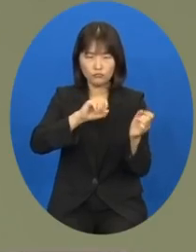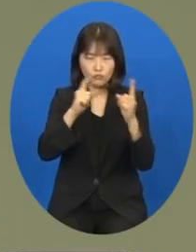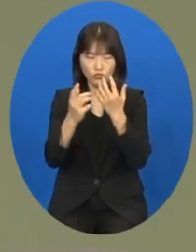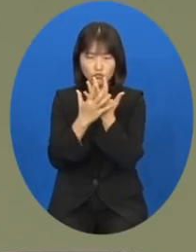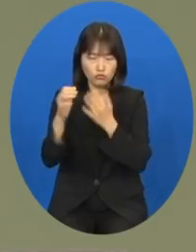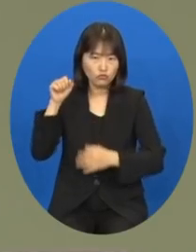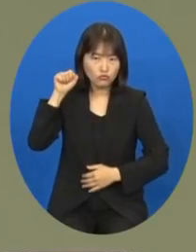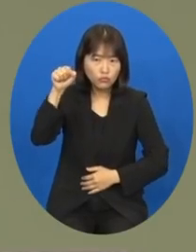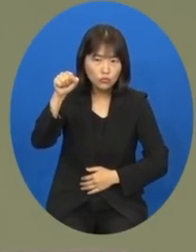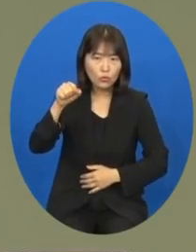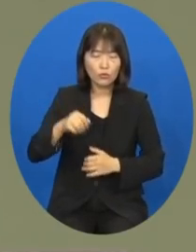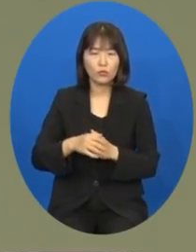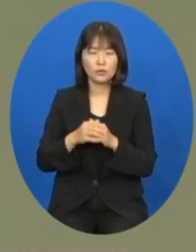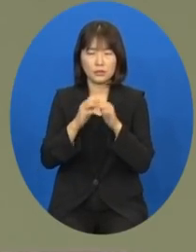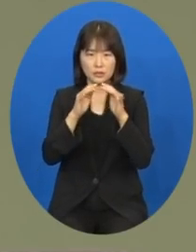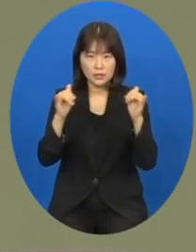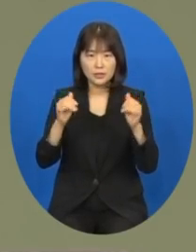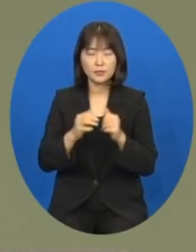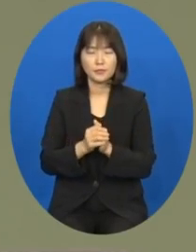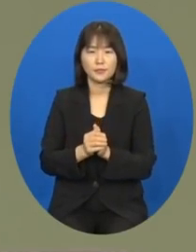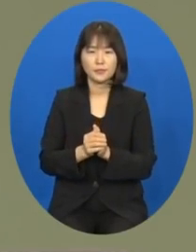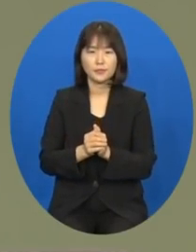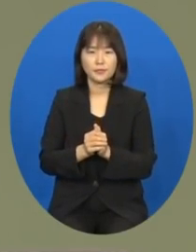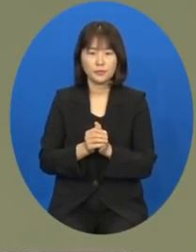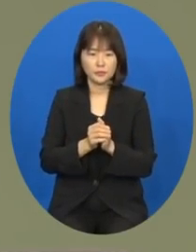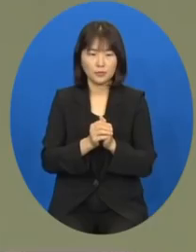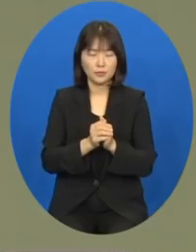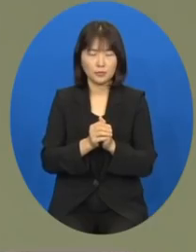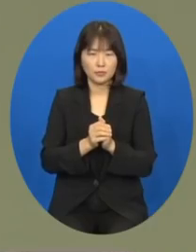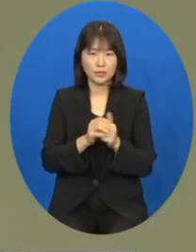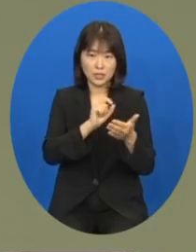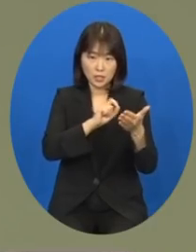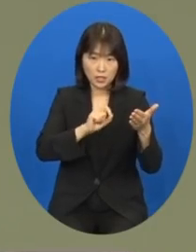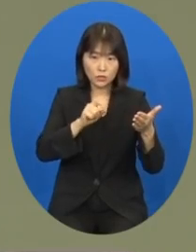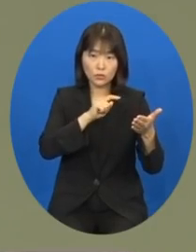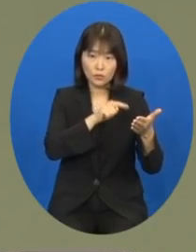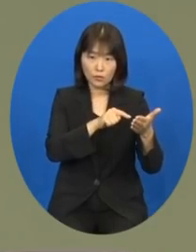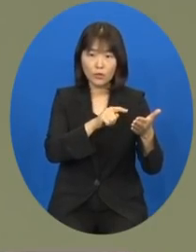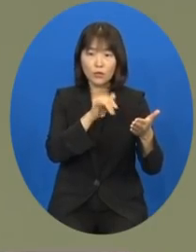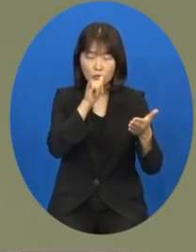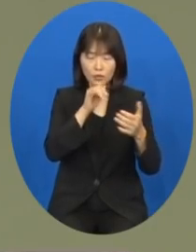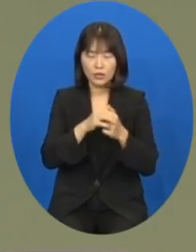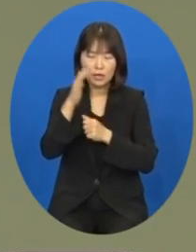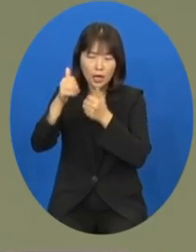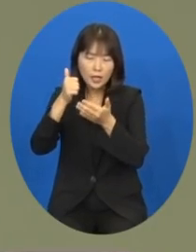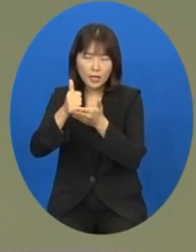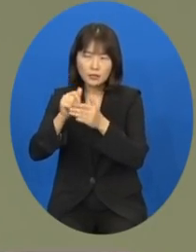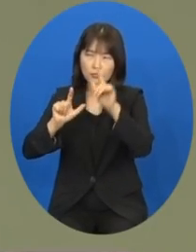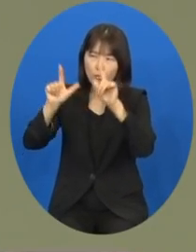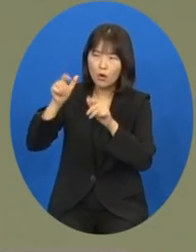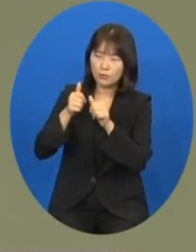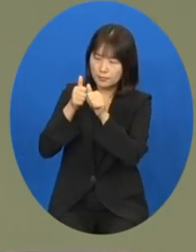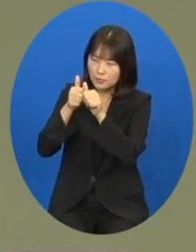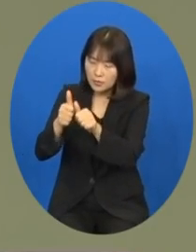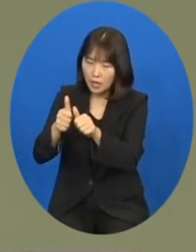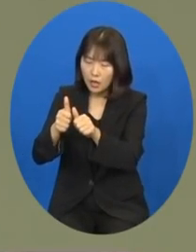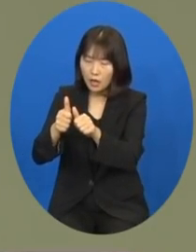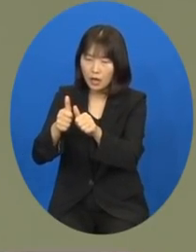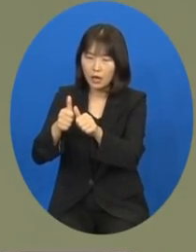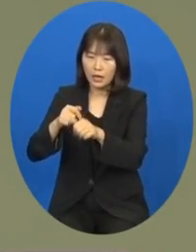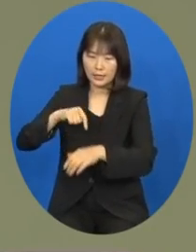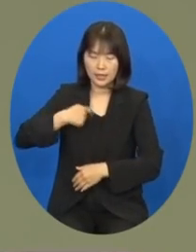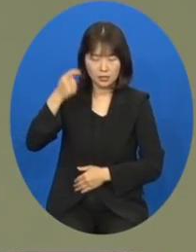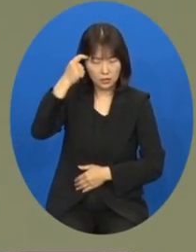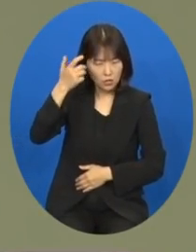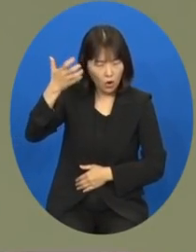쓴 우리가 1763년 의한 기록에서 이렇게 쓴 적이 있습니다 하나님의 형상을 따라 자신의 계획 염원 깊이